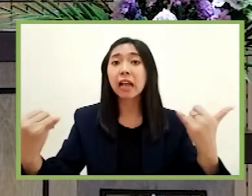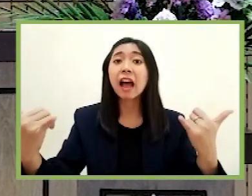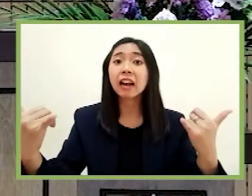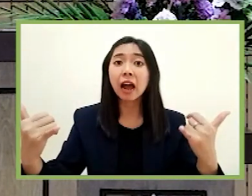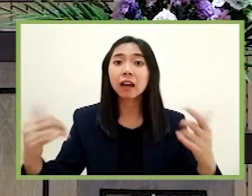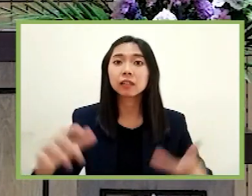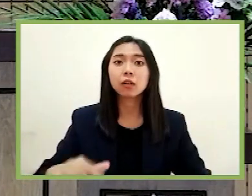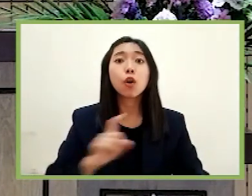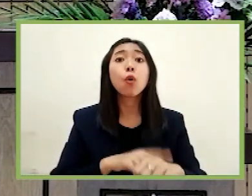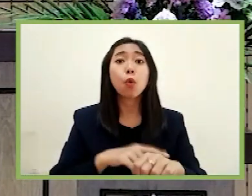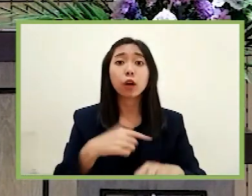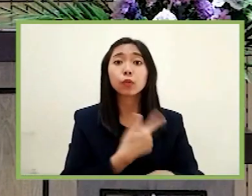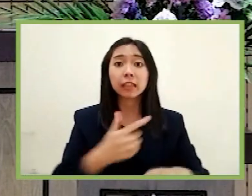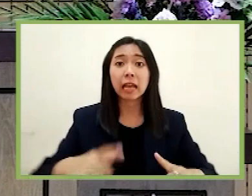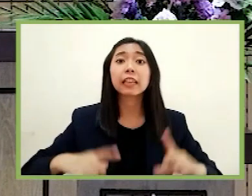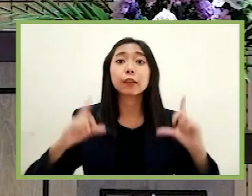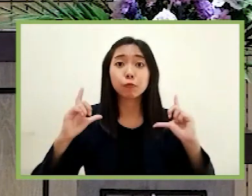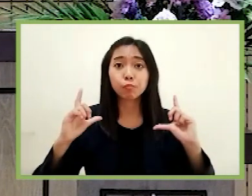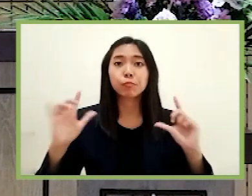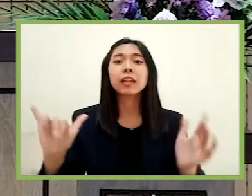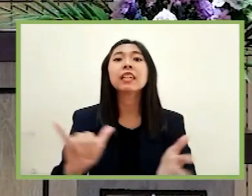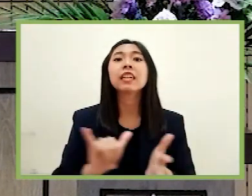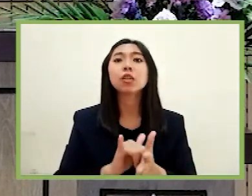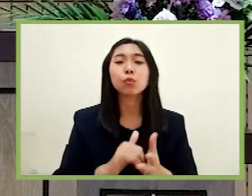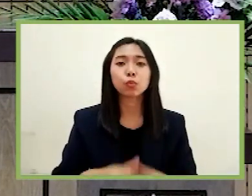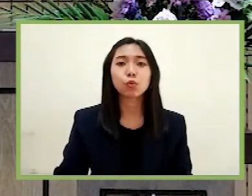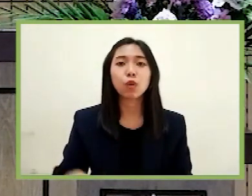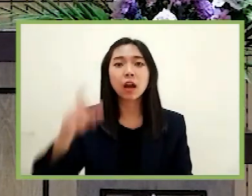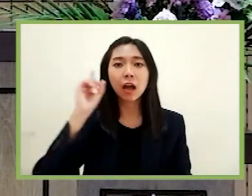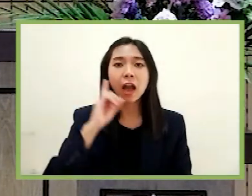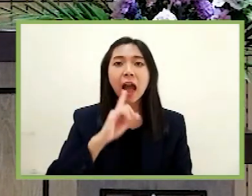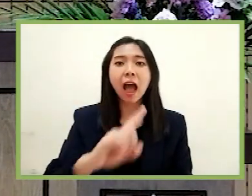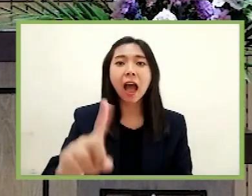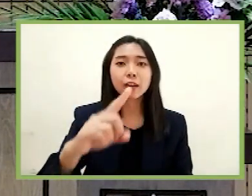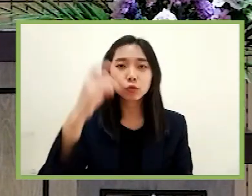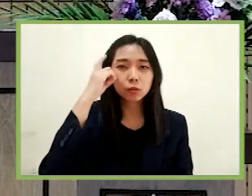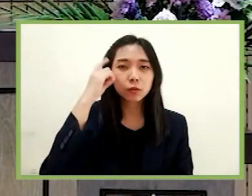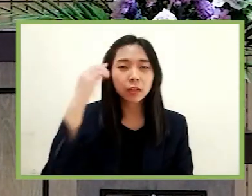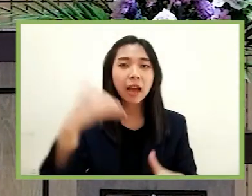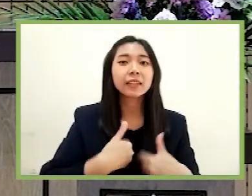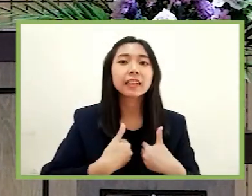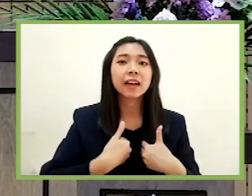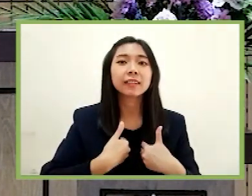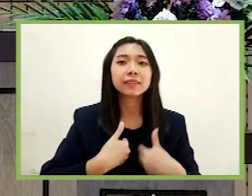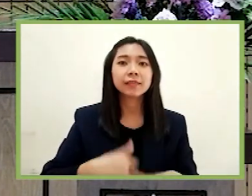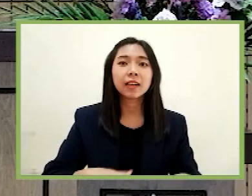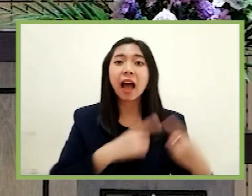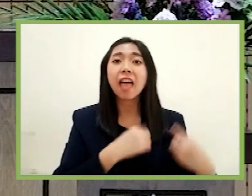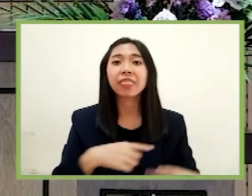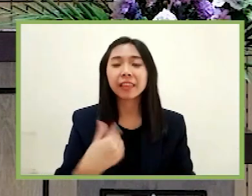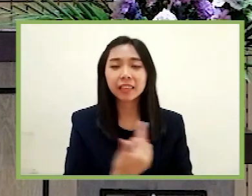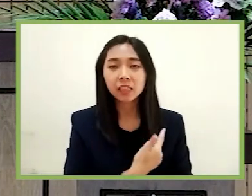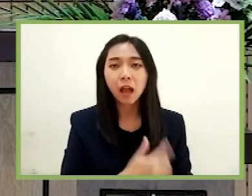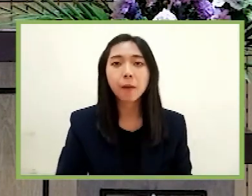nilai-nilai kekekalan itu harus menjadi warna dari kehidupan kita